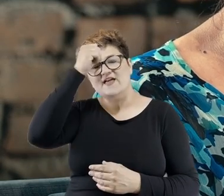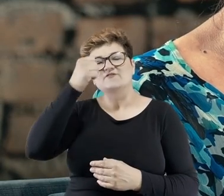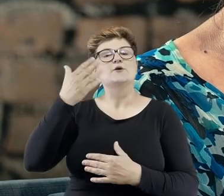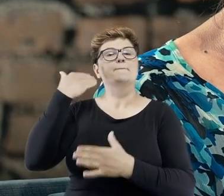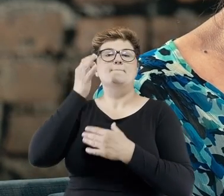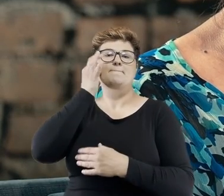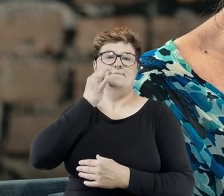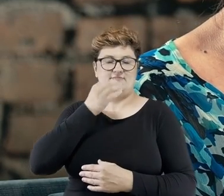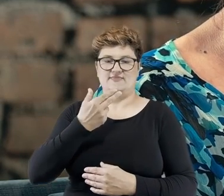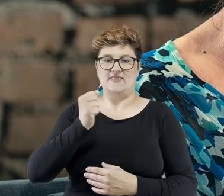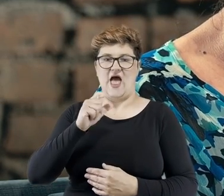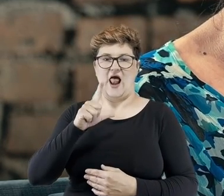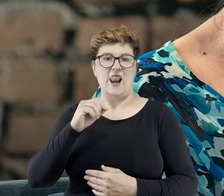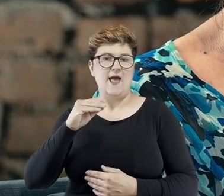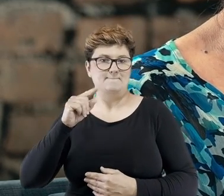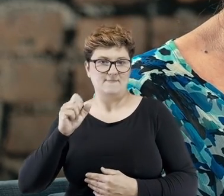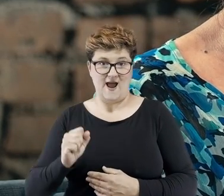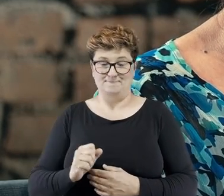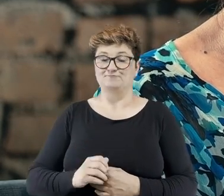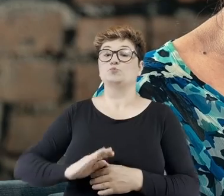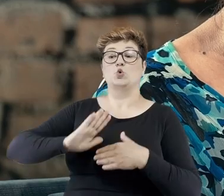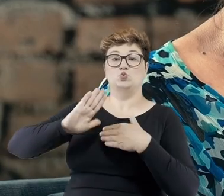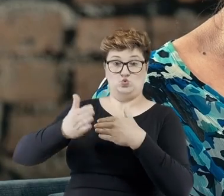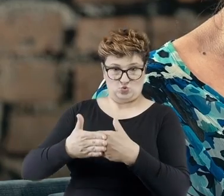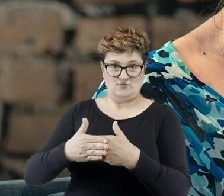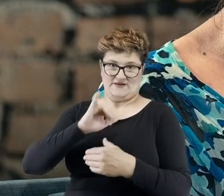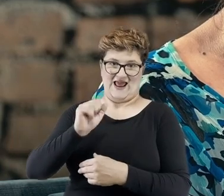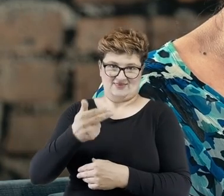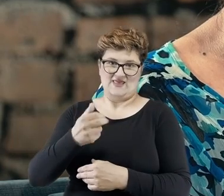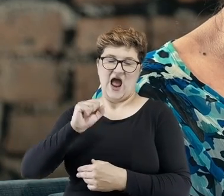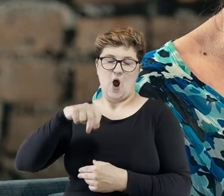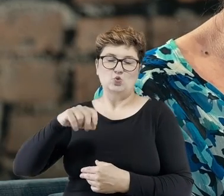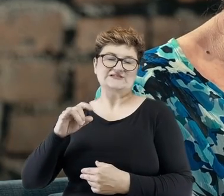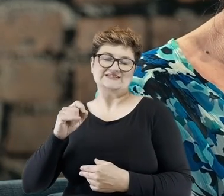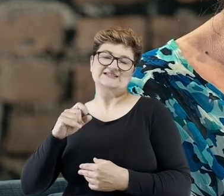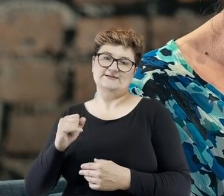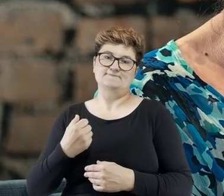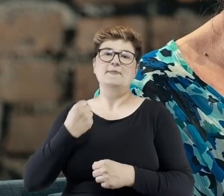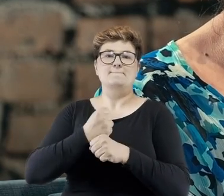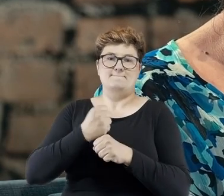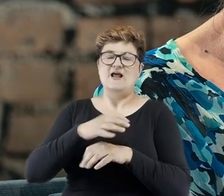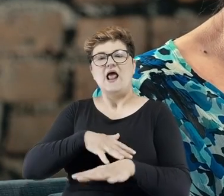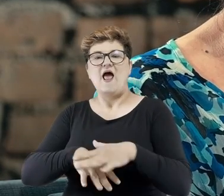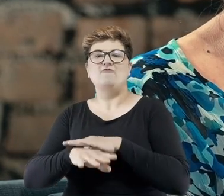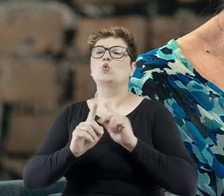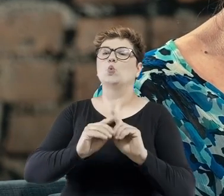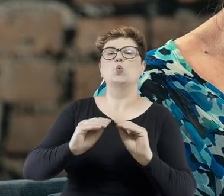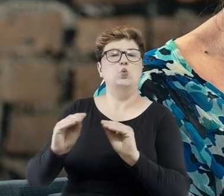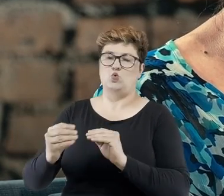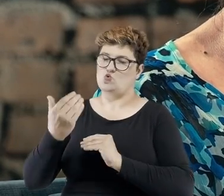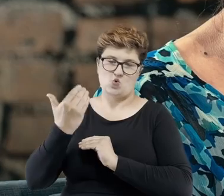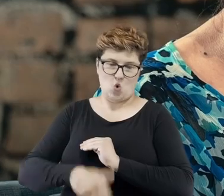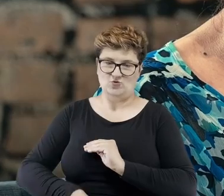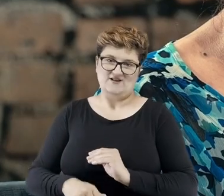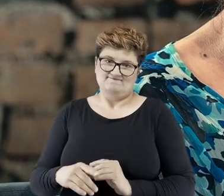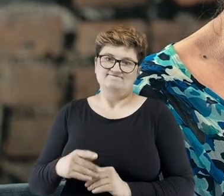rodowe brzmiało na Lepa. W momencie, kiedy wyszła za mąż za Jana Augustyńskiego, przestała uczyć. Więc w zasadzie